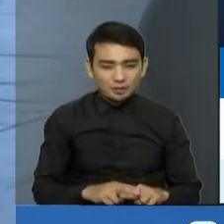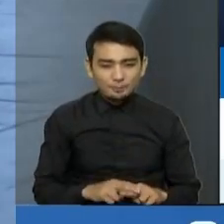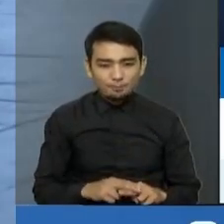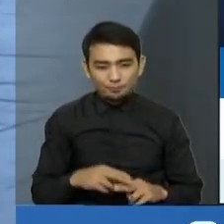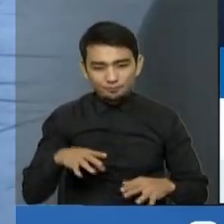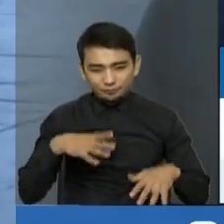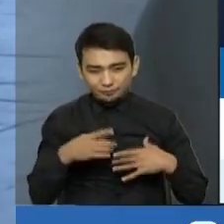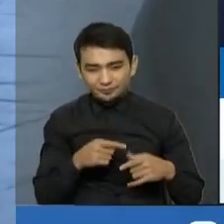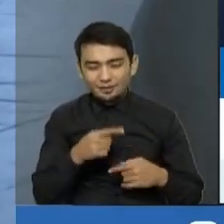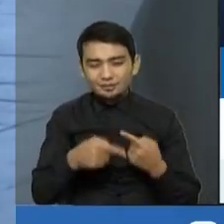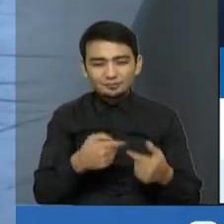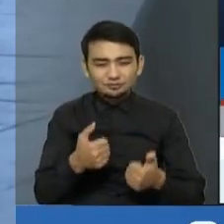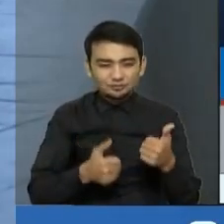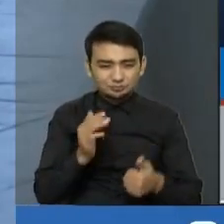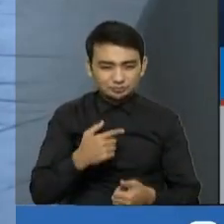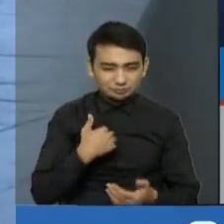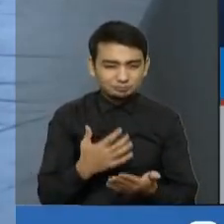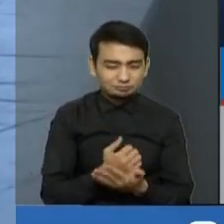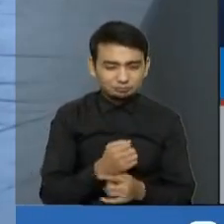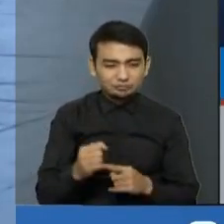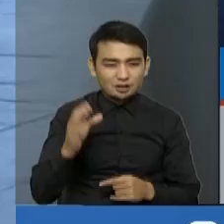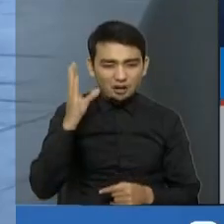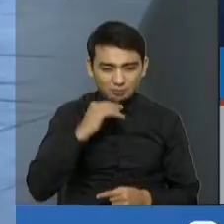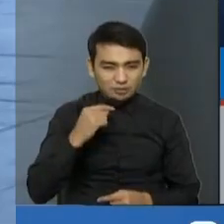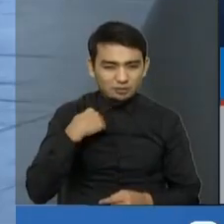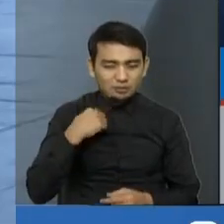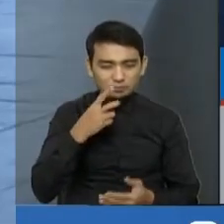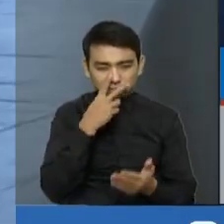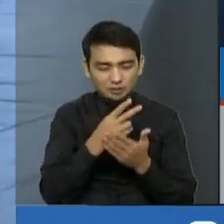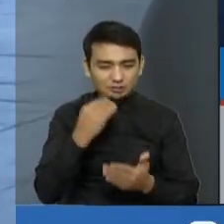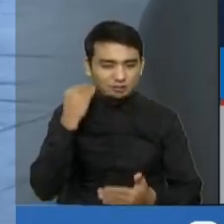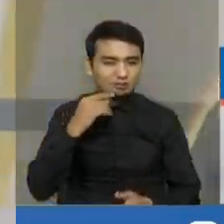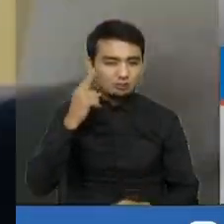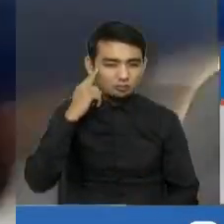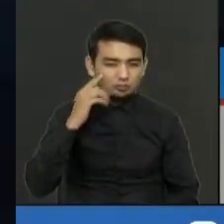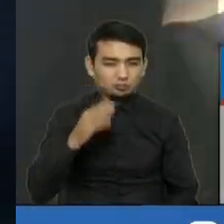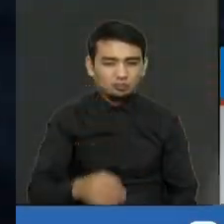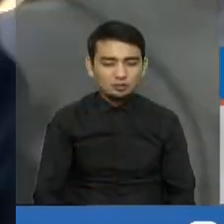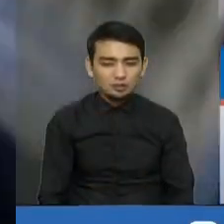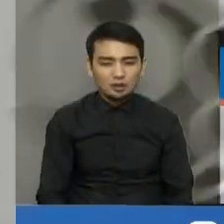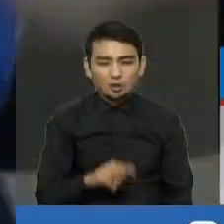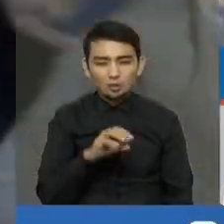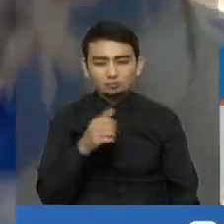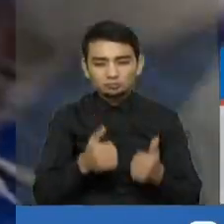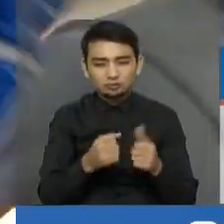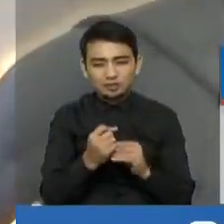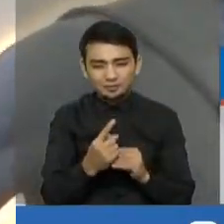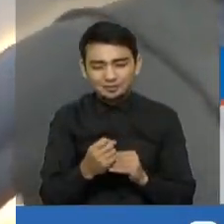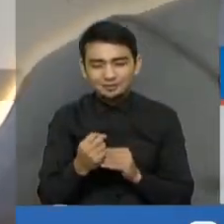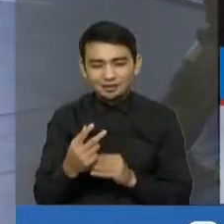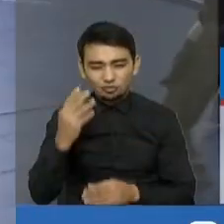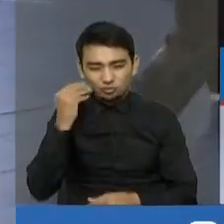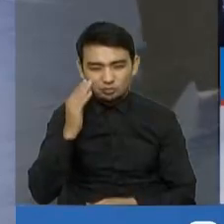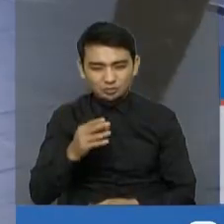алдағы жарыста біз жеңімпаз боламыз деп жақсы нәтиже көрсетеміз деп ойлаймын. Турнир 11-13 желтоқсан